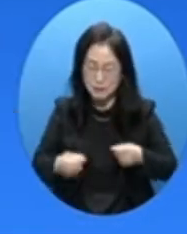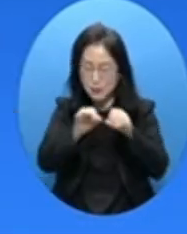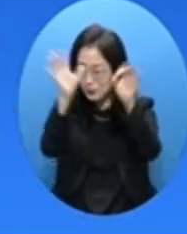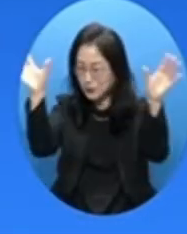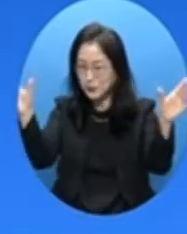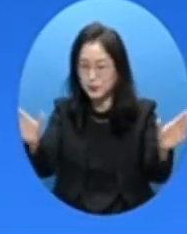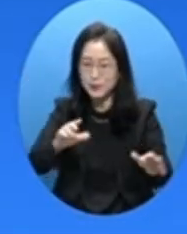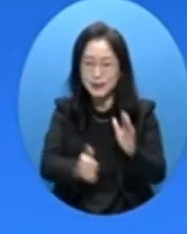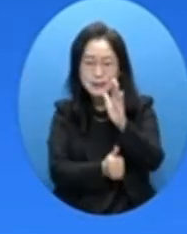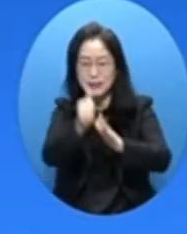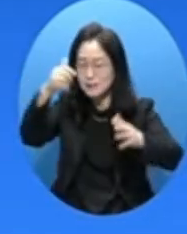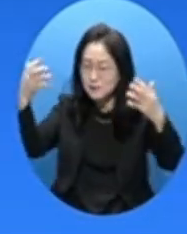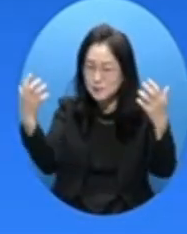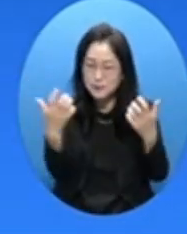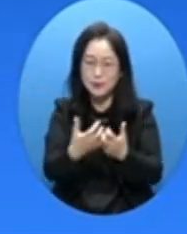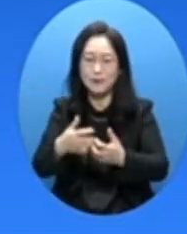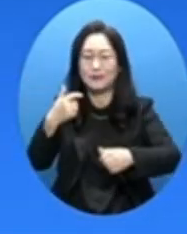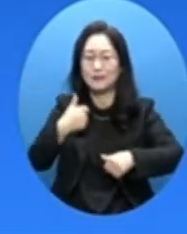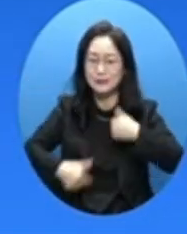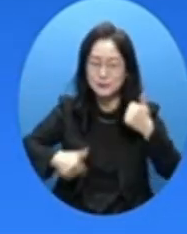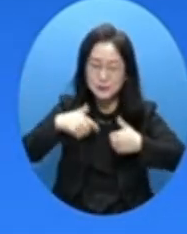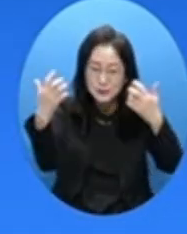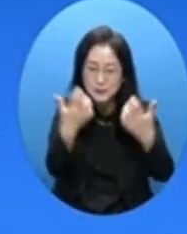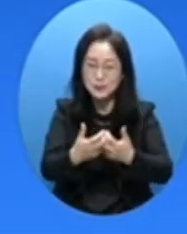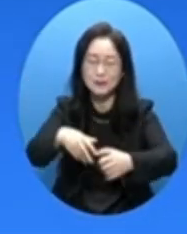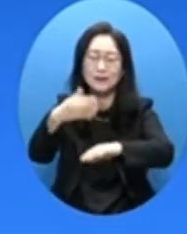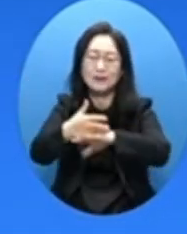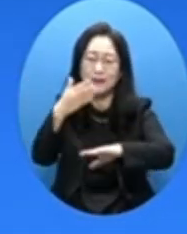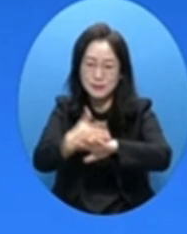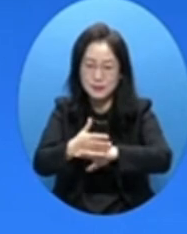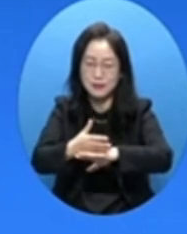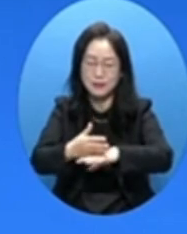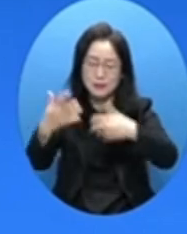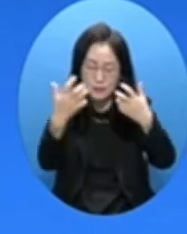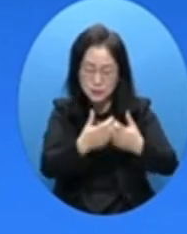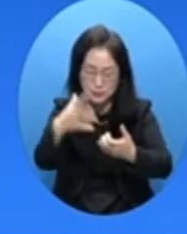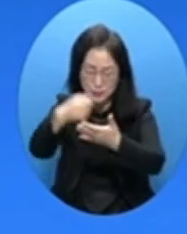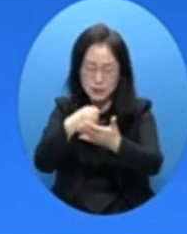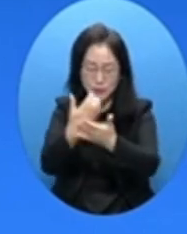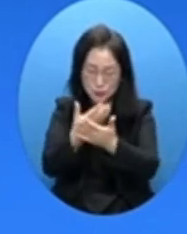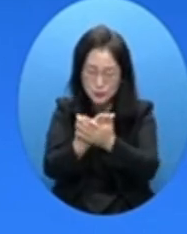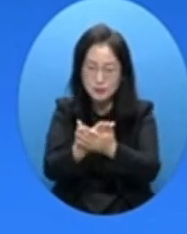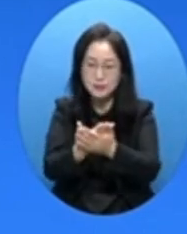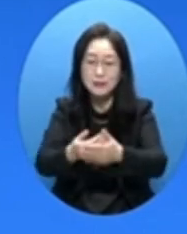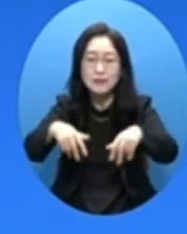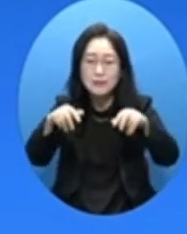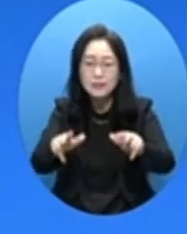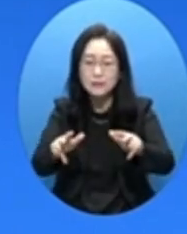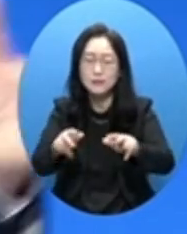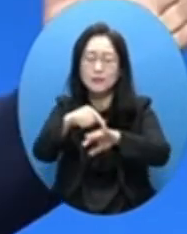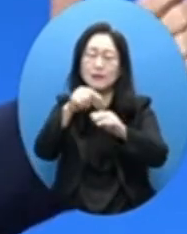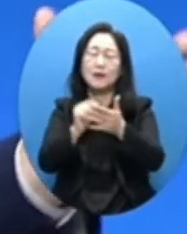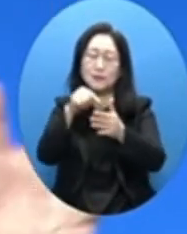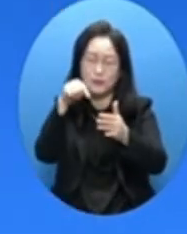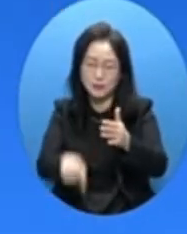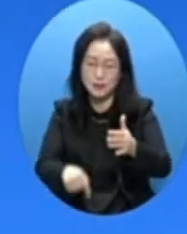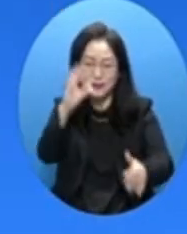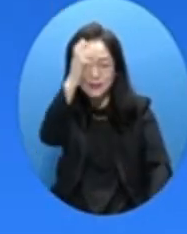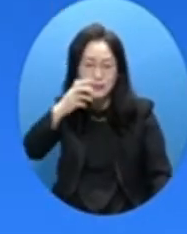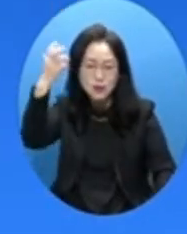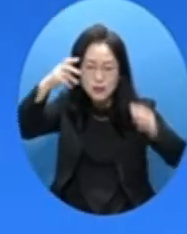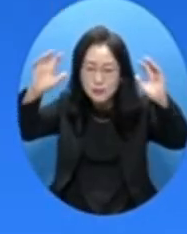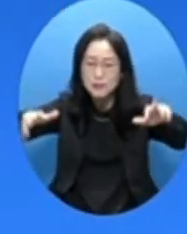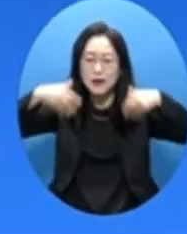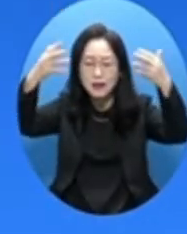떠나가고 희망이 넘쳐나고 기쁨이 넘쳐나고 감사한 놈 전하게 하여 주옵소서 지식한 우리의 마음 가운데